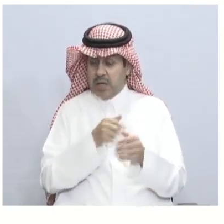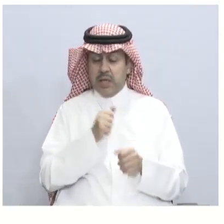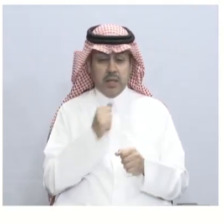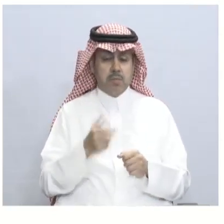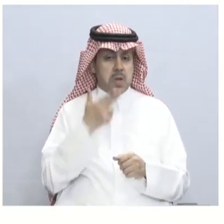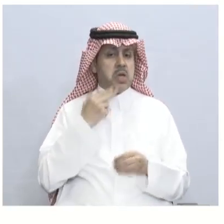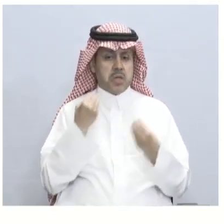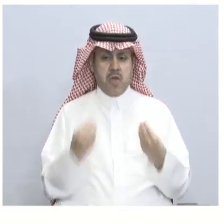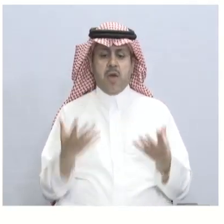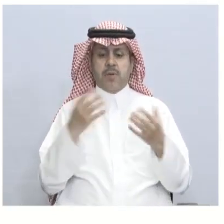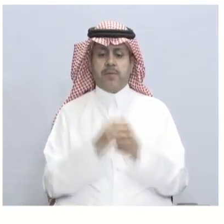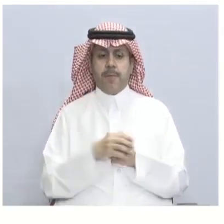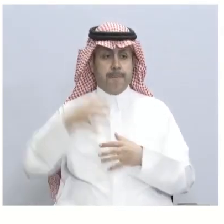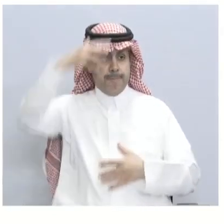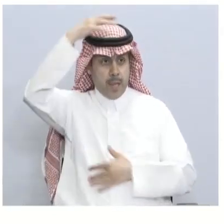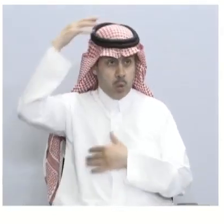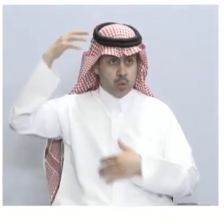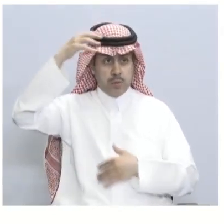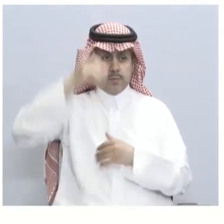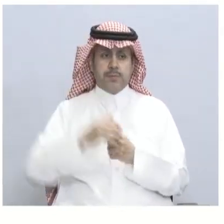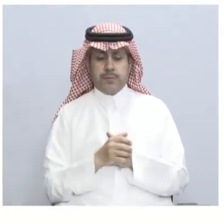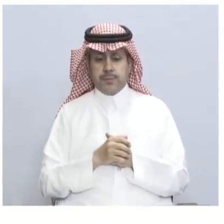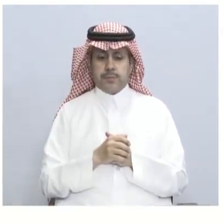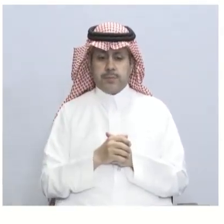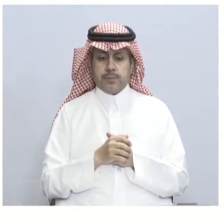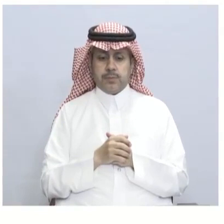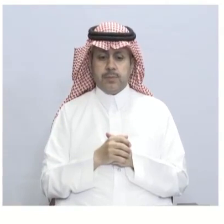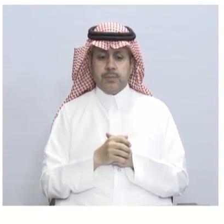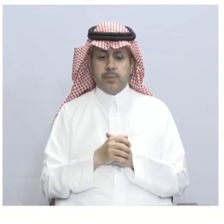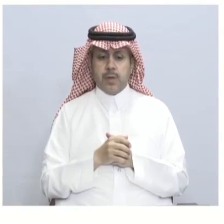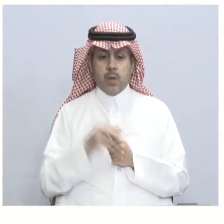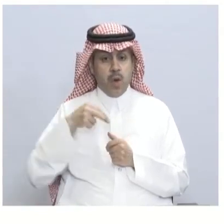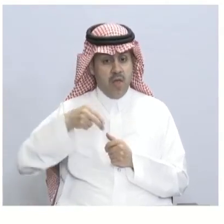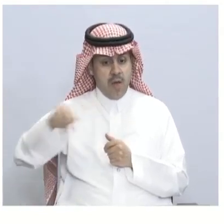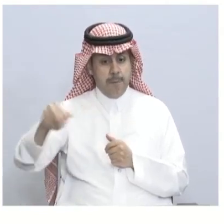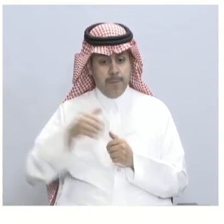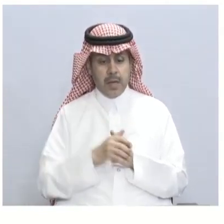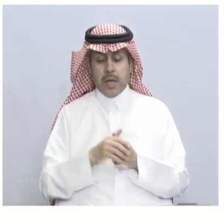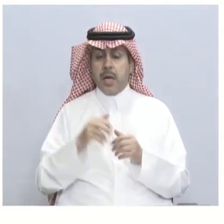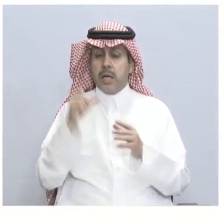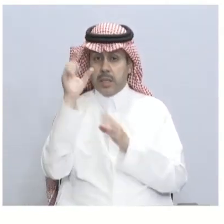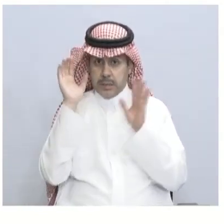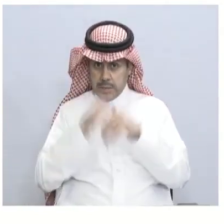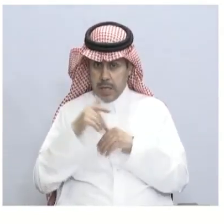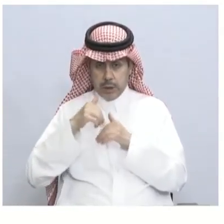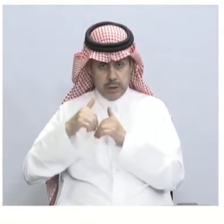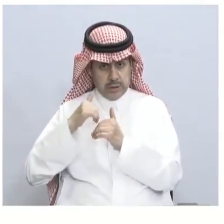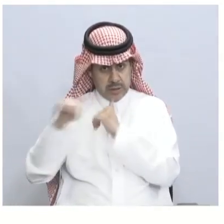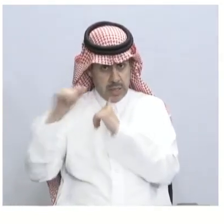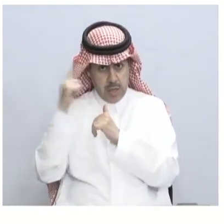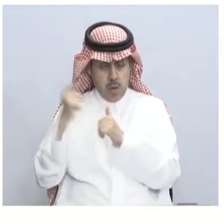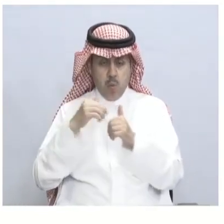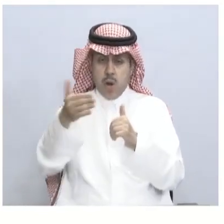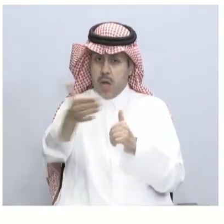الثياب وكذلك الغسل يوم العيد وايضا الذهاب للمصلى من طريق والعوده من طريق